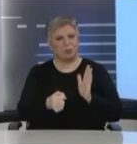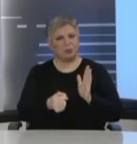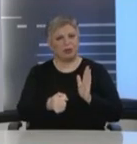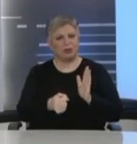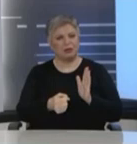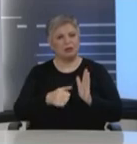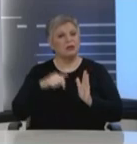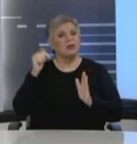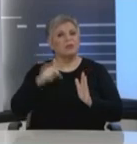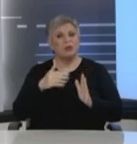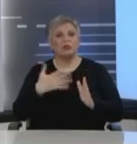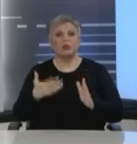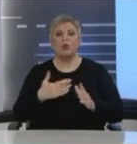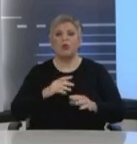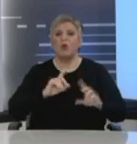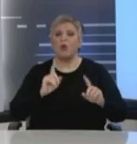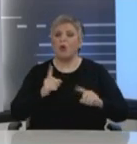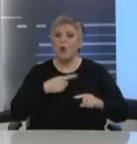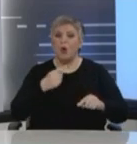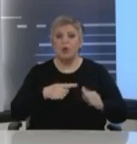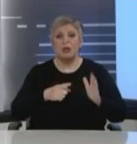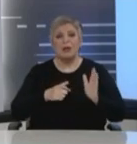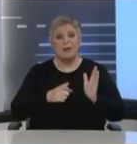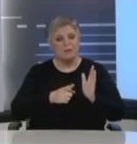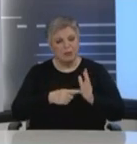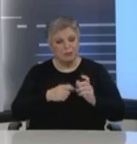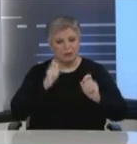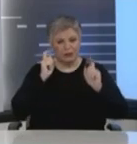οριμάσει απόλυτα η ιδέα ότι πρέπει να αναθεωρηθούν.